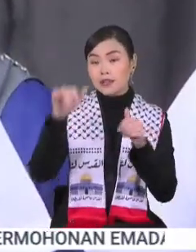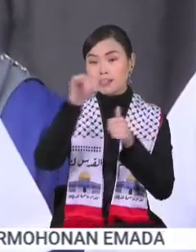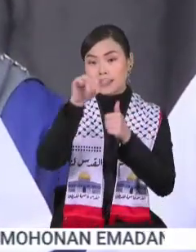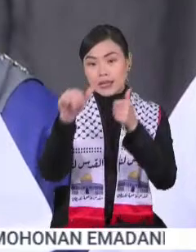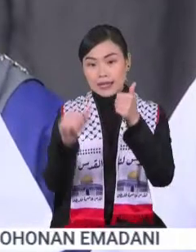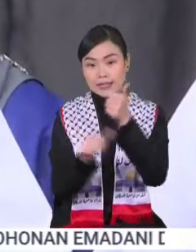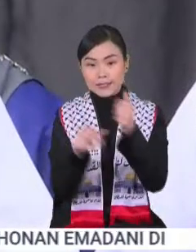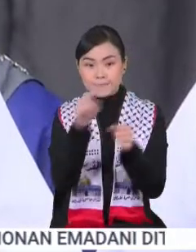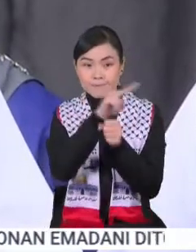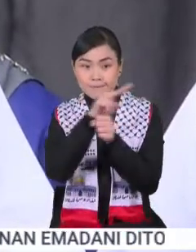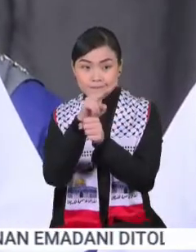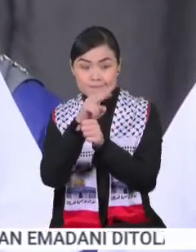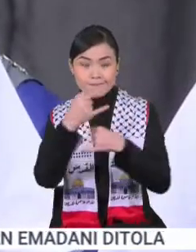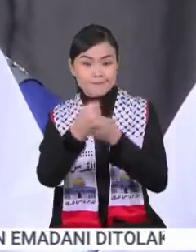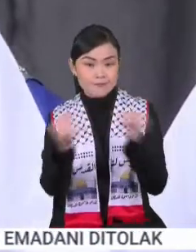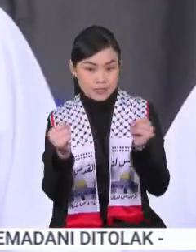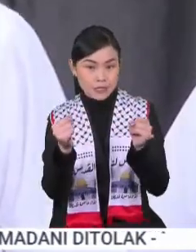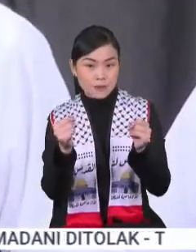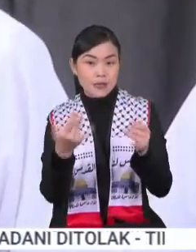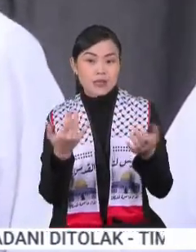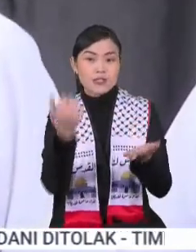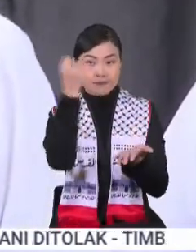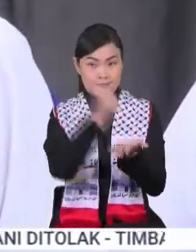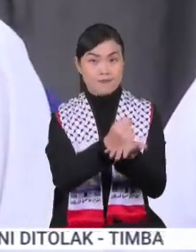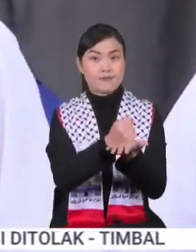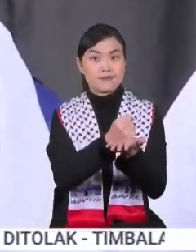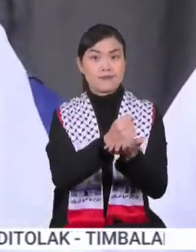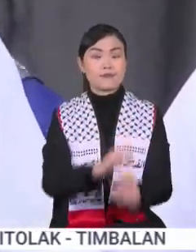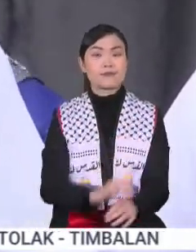kawal Selia jabatan yang berkenaan jabatan